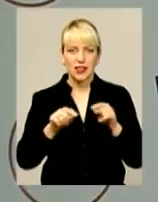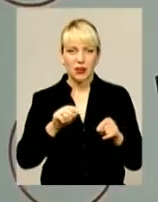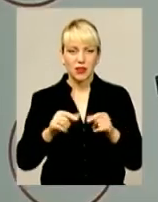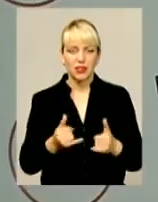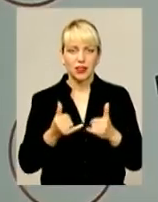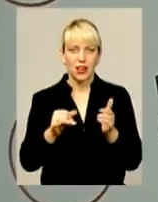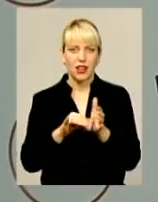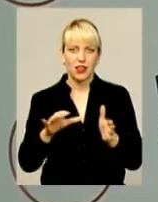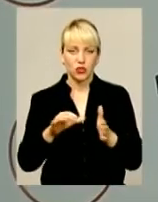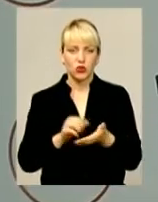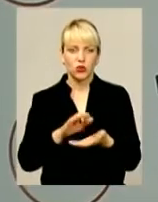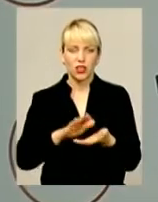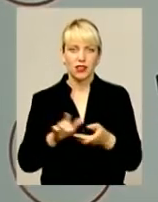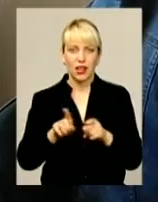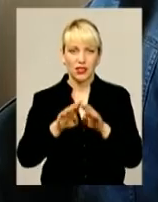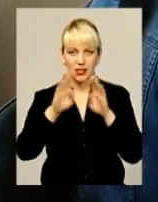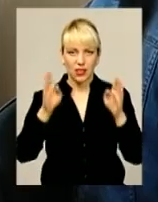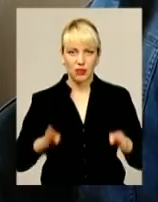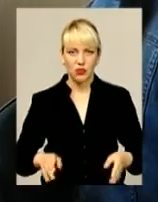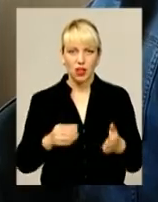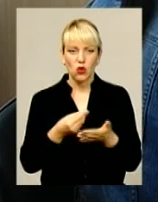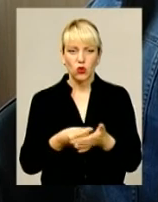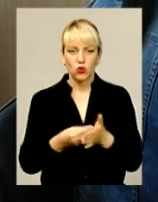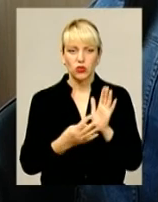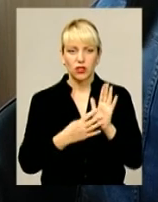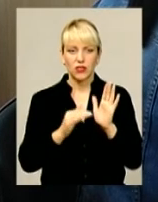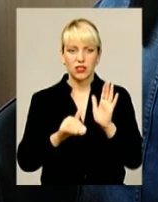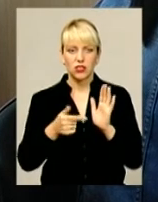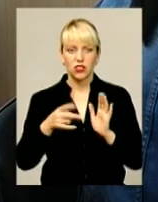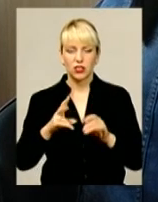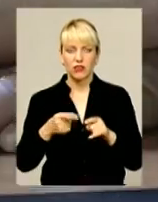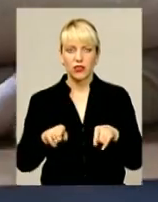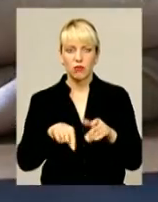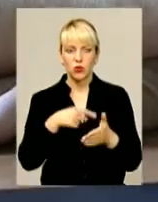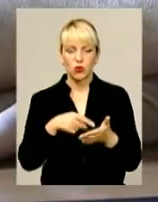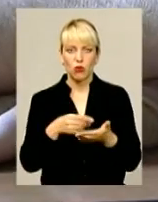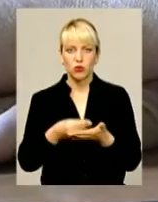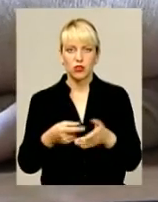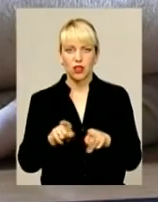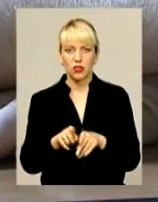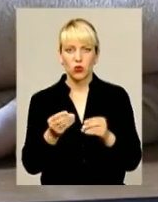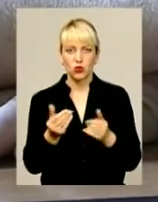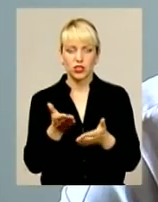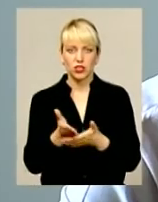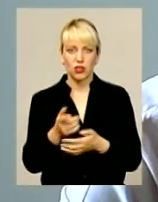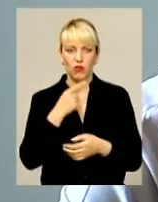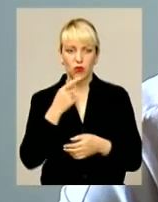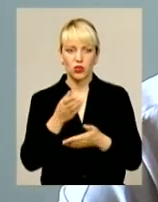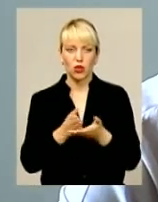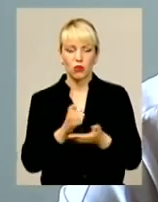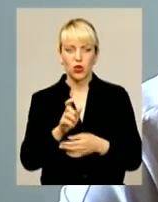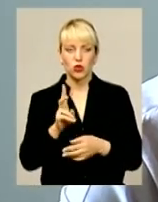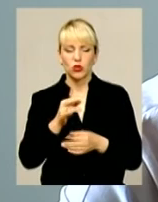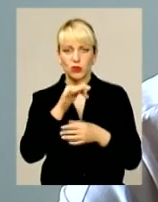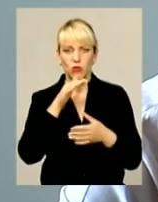запису. Один такий термінал коштує близько 9 тисяч гривень. У міському бюджеті такі кошти є, запевняють посадовці. Хто не